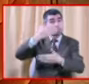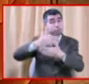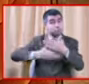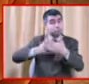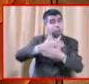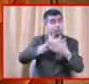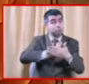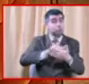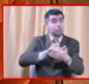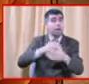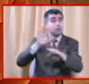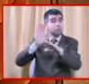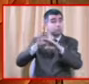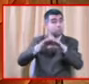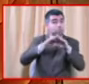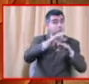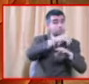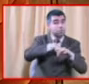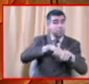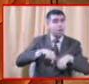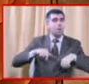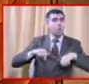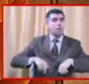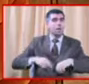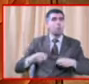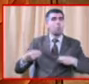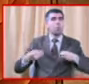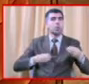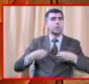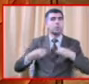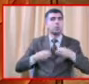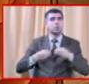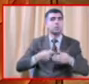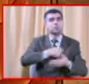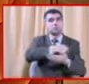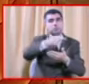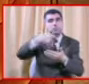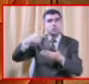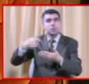لجميع مصالح وزارة التربية الوطنية في هذا الاتجاه، وشكرا.